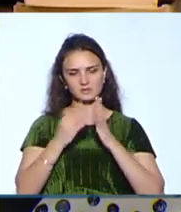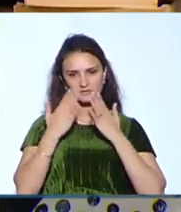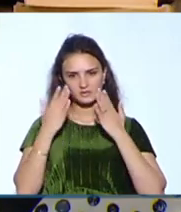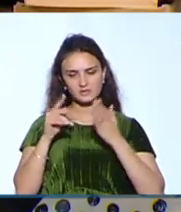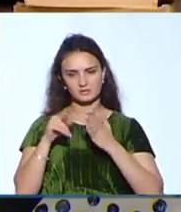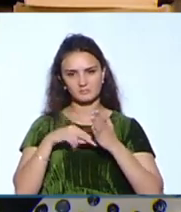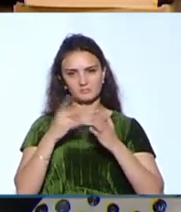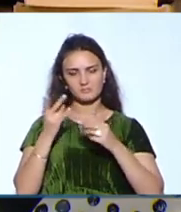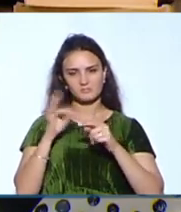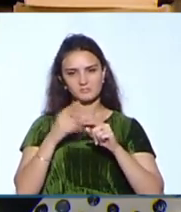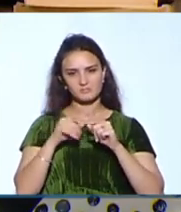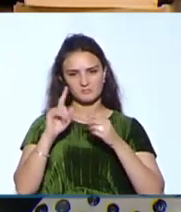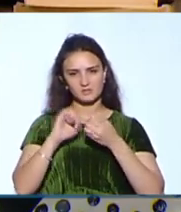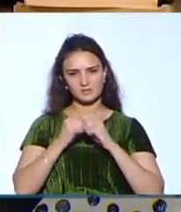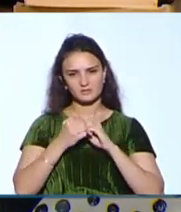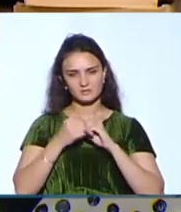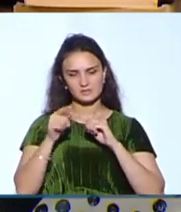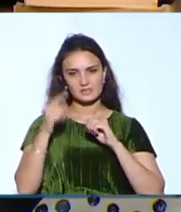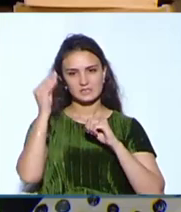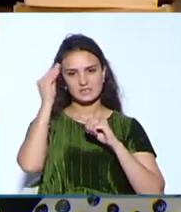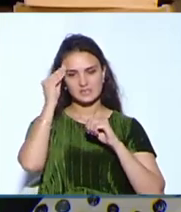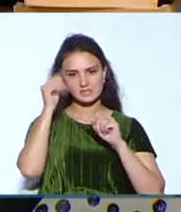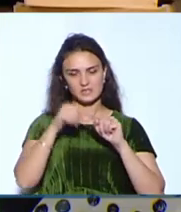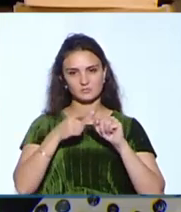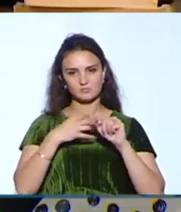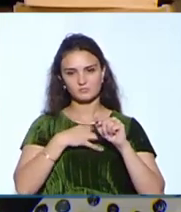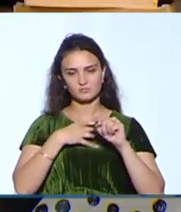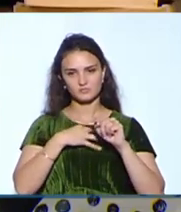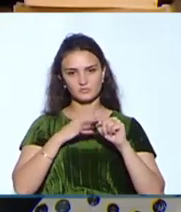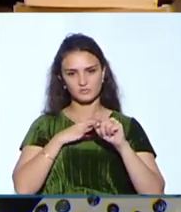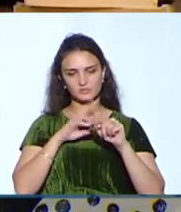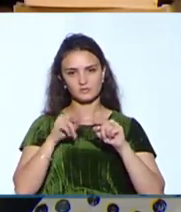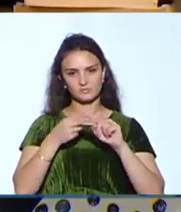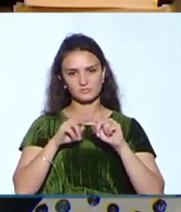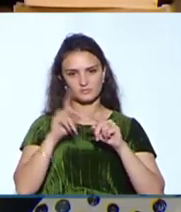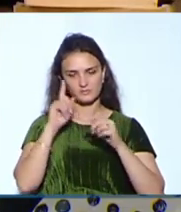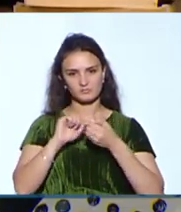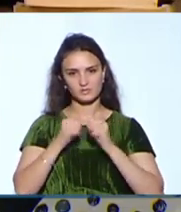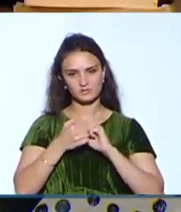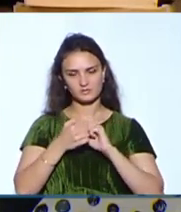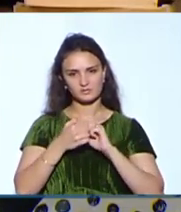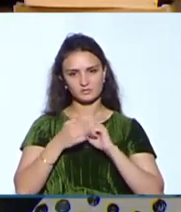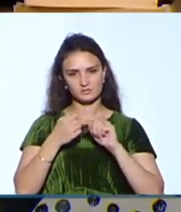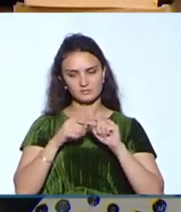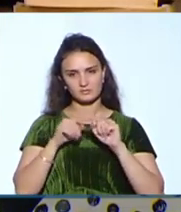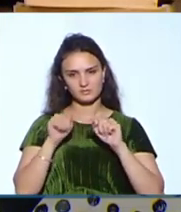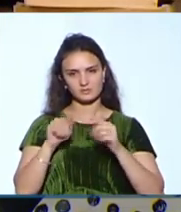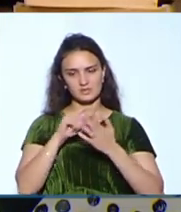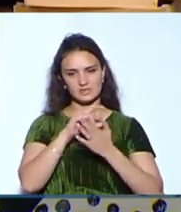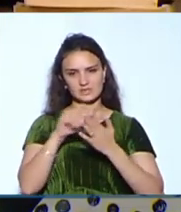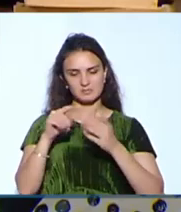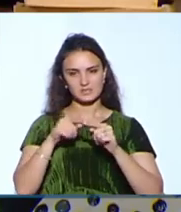ამოვიკითხე, მაგრამ მახსოვს ის იდეა, რომელიც ჩემთვის მნიშვნელოვანი გახდა და ამიტომ დავიმახსოვრე. მაგრამ იმის